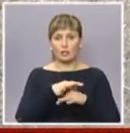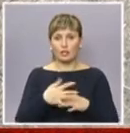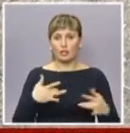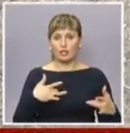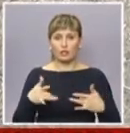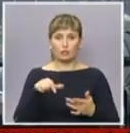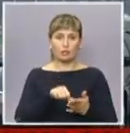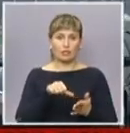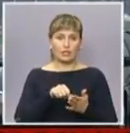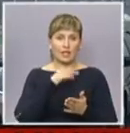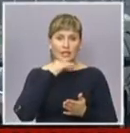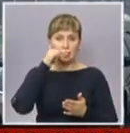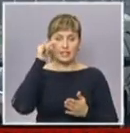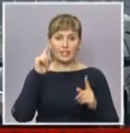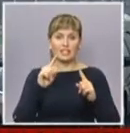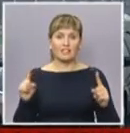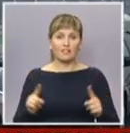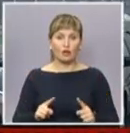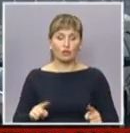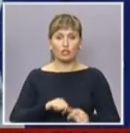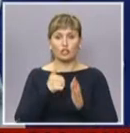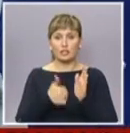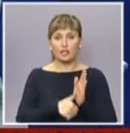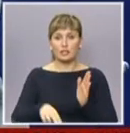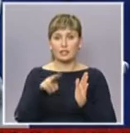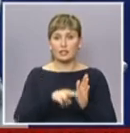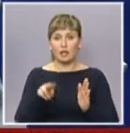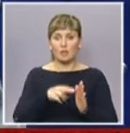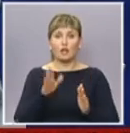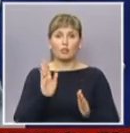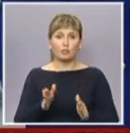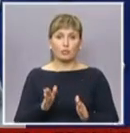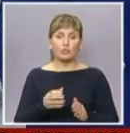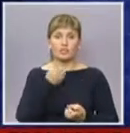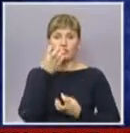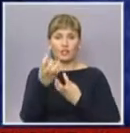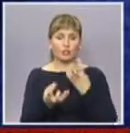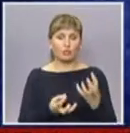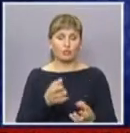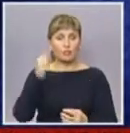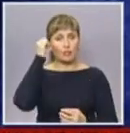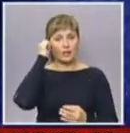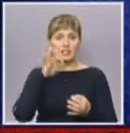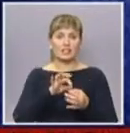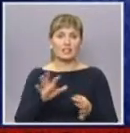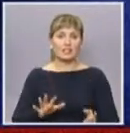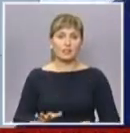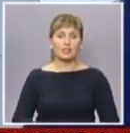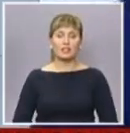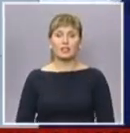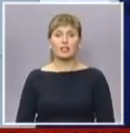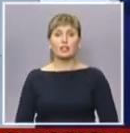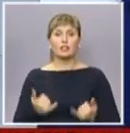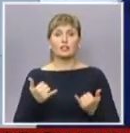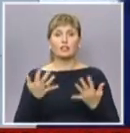концерт с участием отечественных звезд. А 16 числа по традиции состоится церемония возложения цветов к монументу независимости. Сейчас